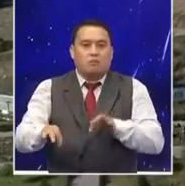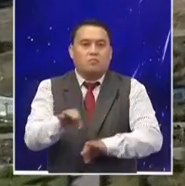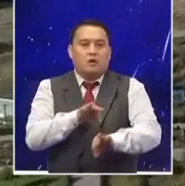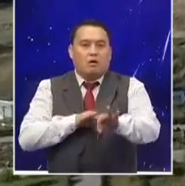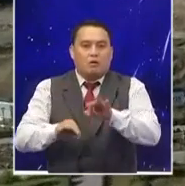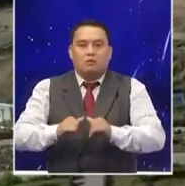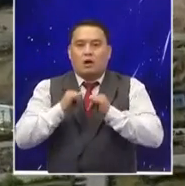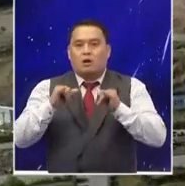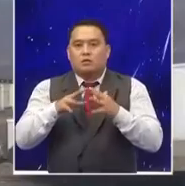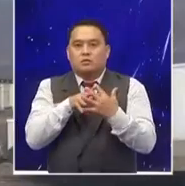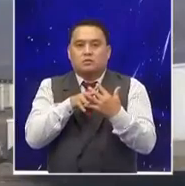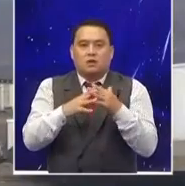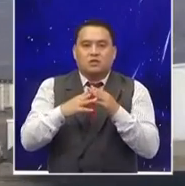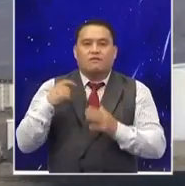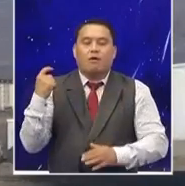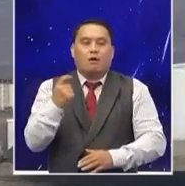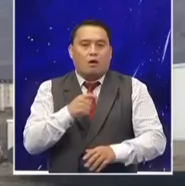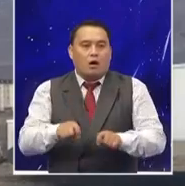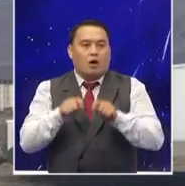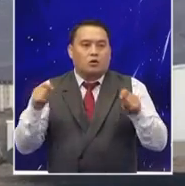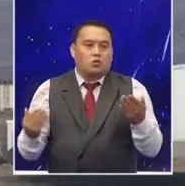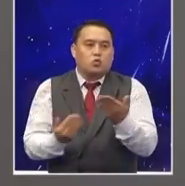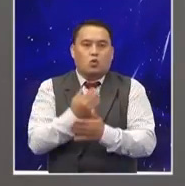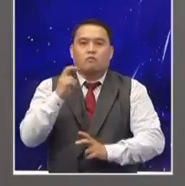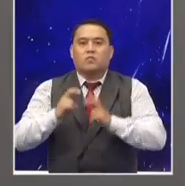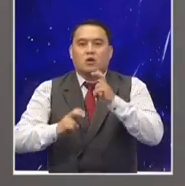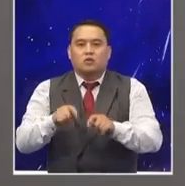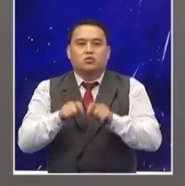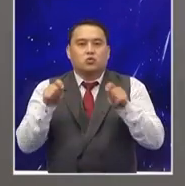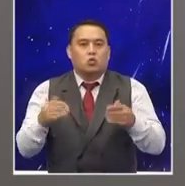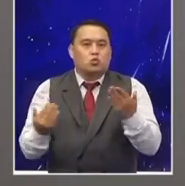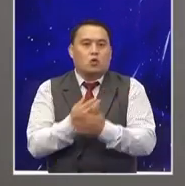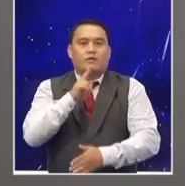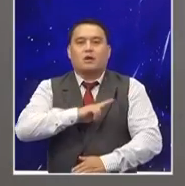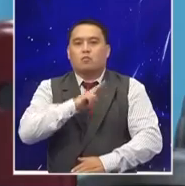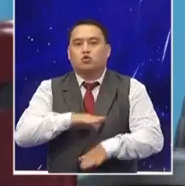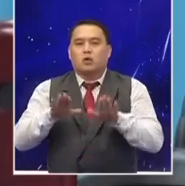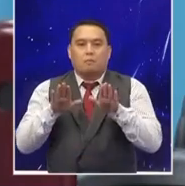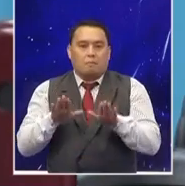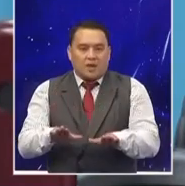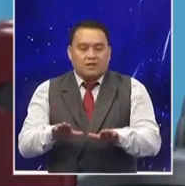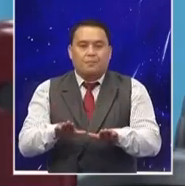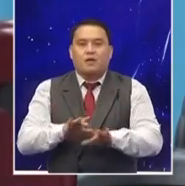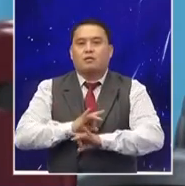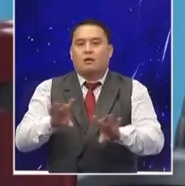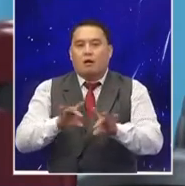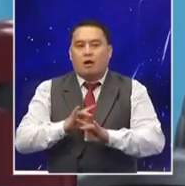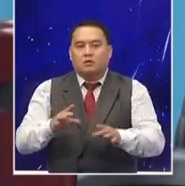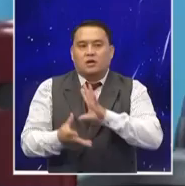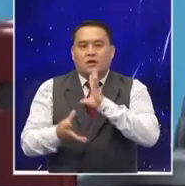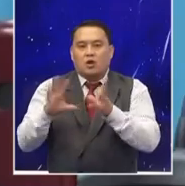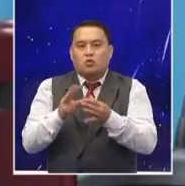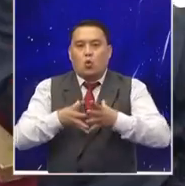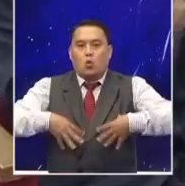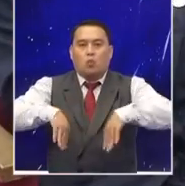развивается сельское хозяйство открываются новые производства и создаются новые рабочие места как отметил глава региона это результат